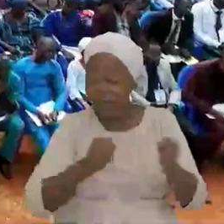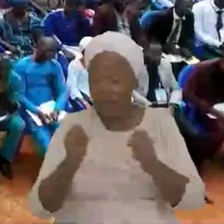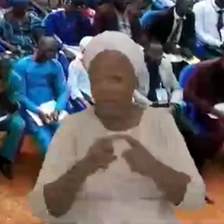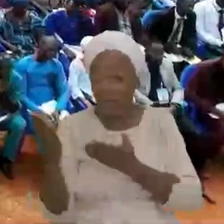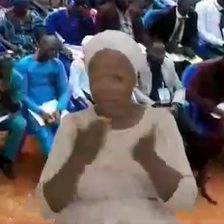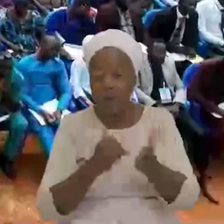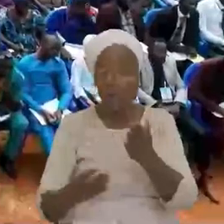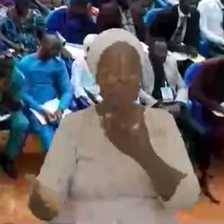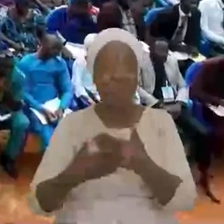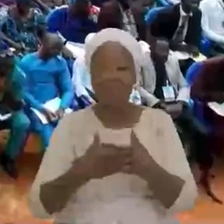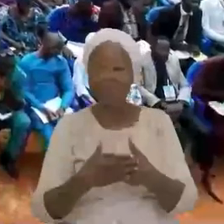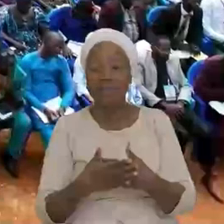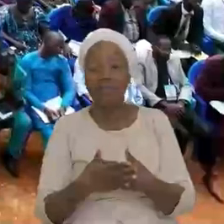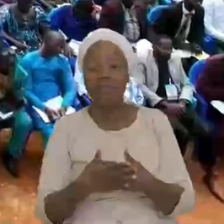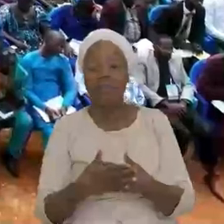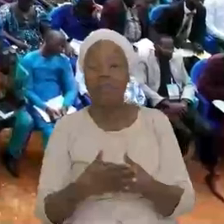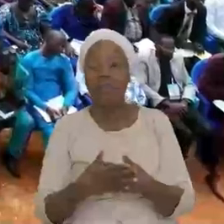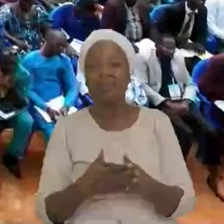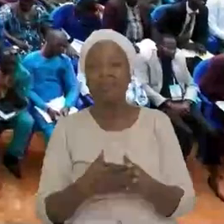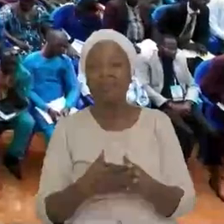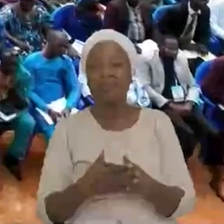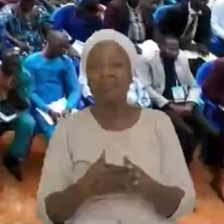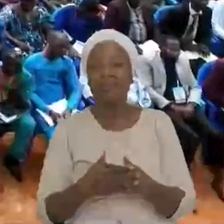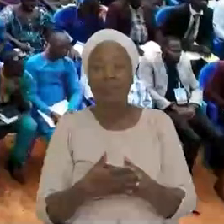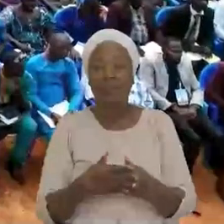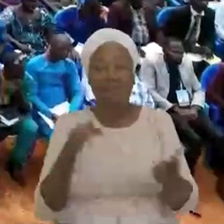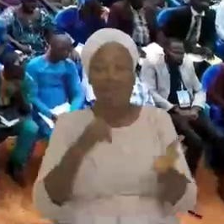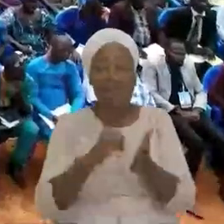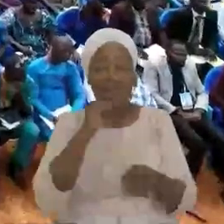ton corps va combattre pour que tu ramènes cela.